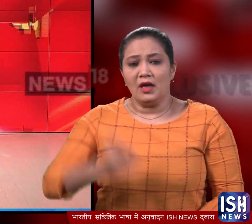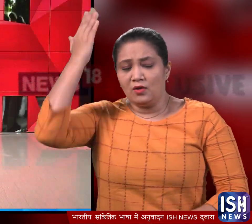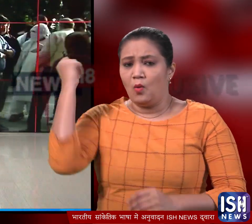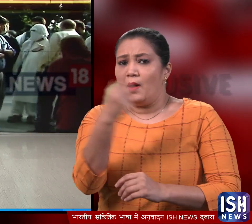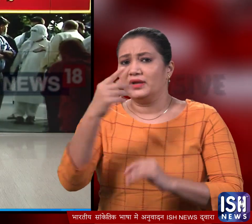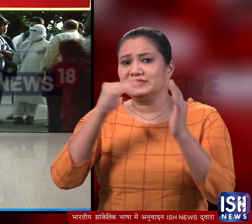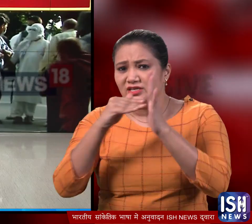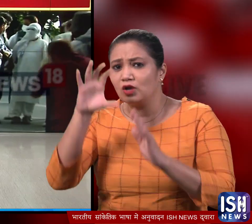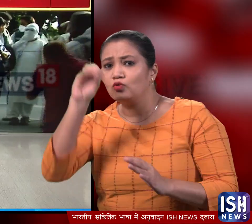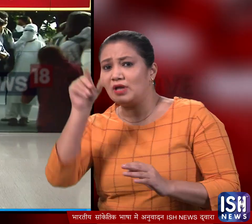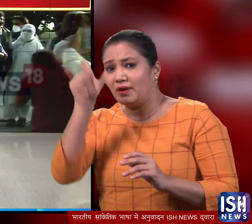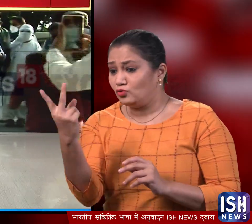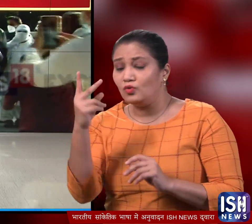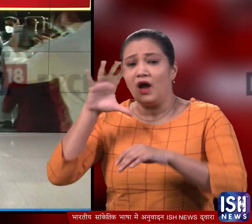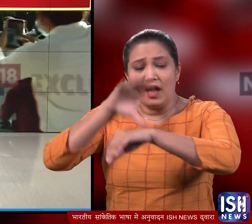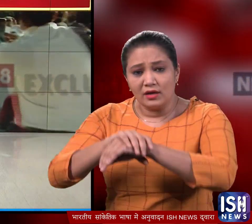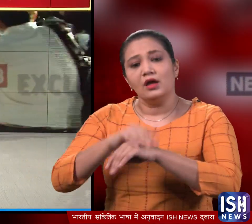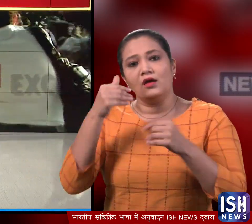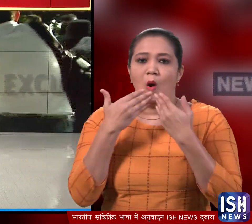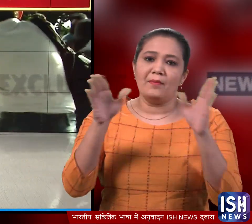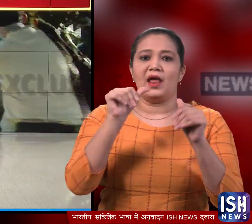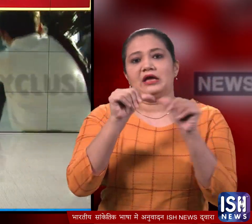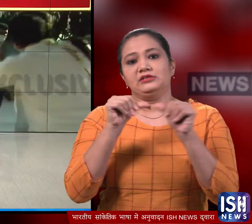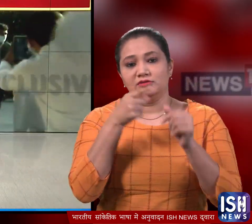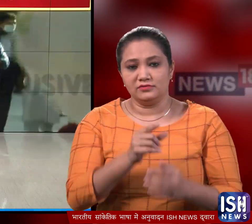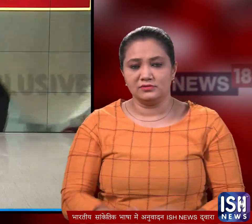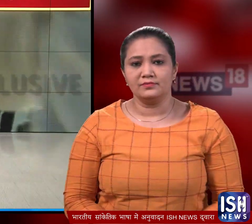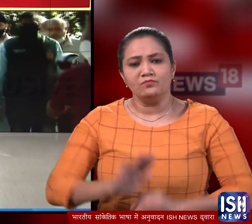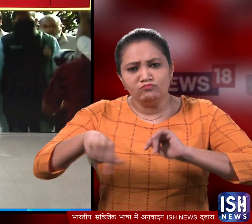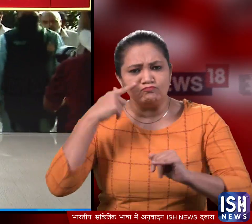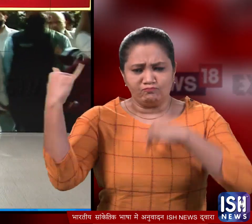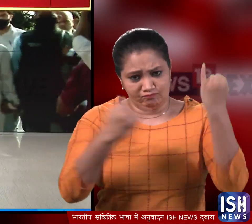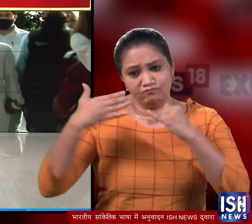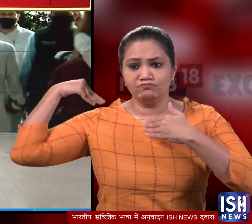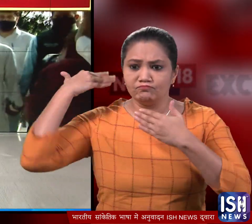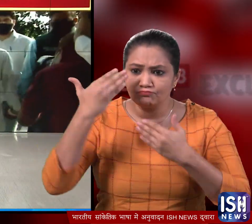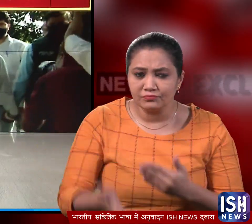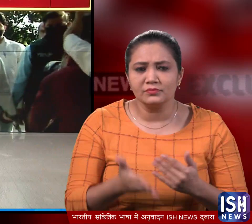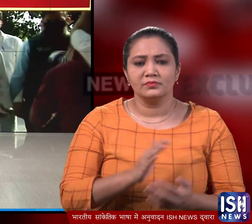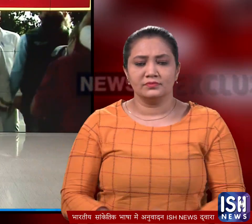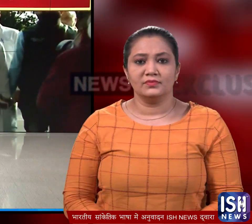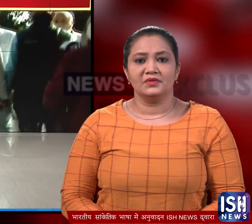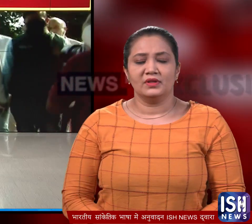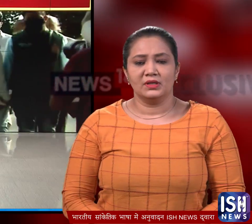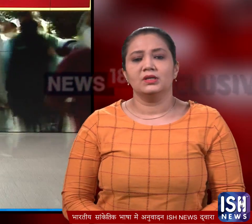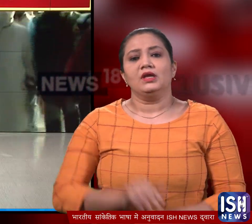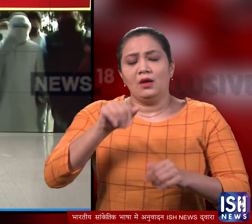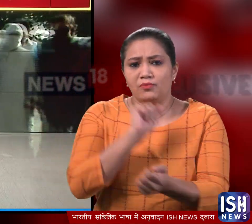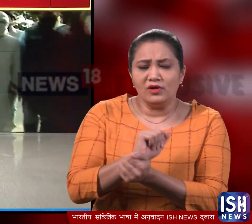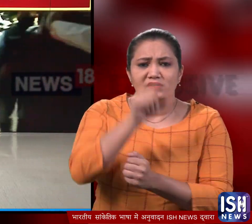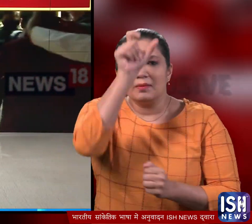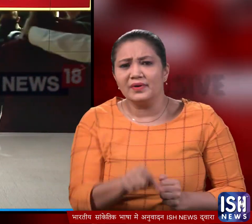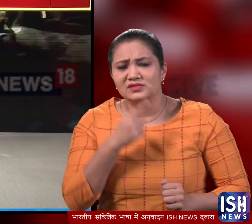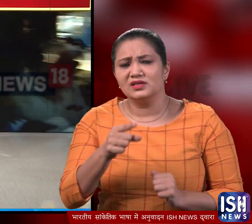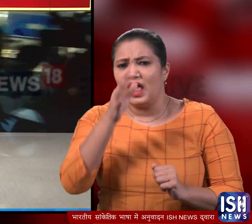जिशान और उसामा ने अशरफ के बारे में पुलिस को बताया था, जिसके बाद से ही उसकी तलाश चल रही थी। कहा जा रहा है कि पुलिस को पता चला कि एक